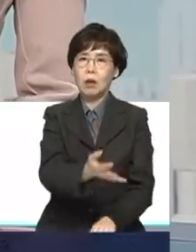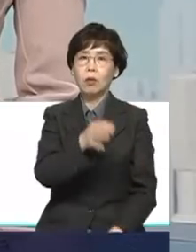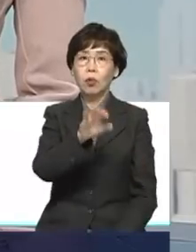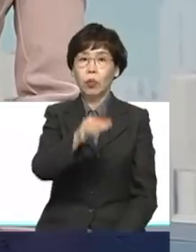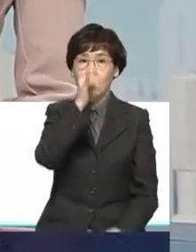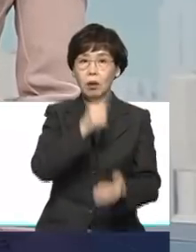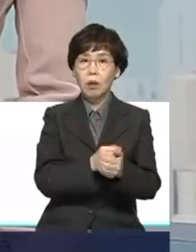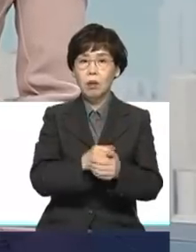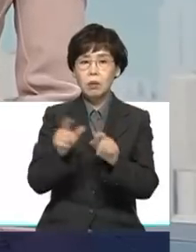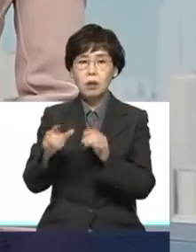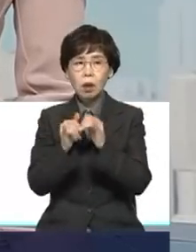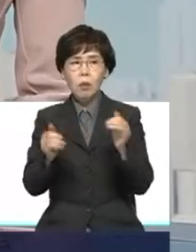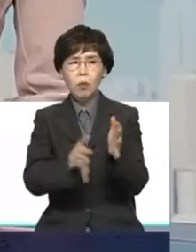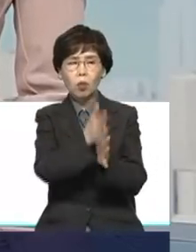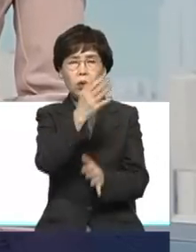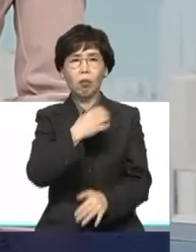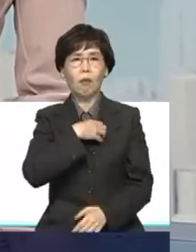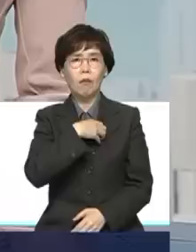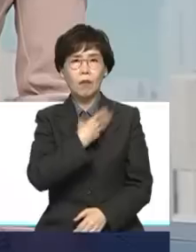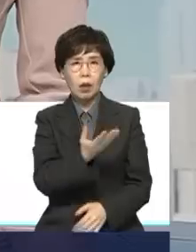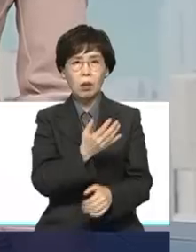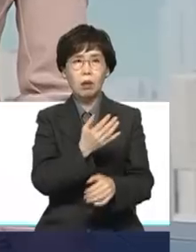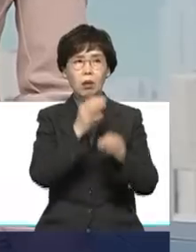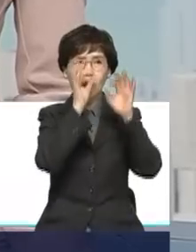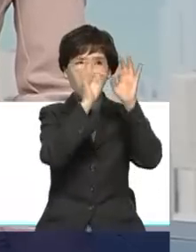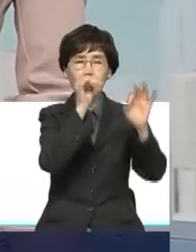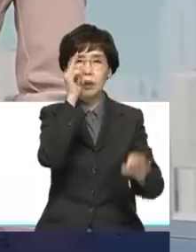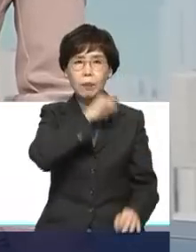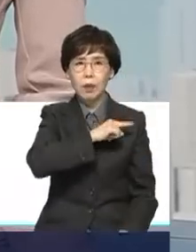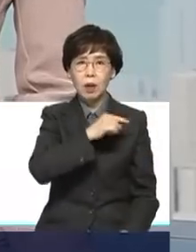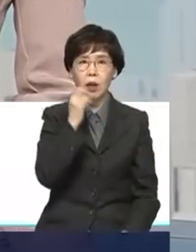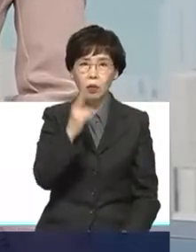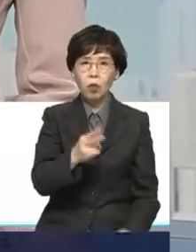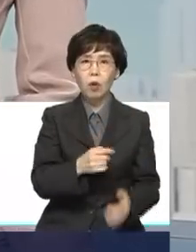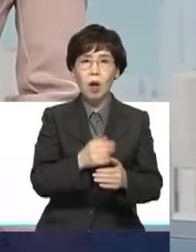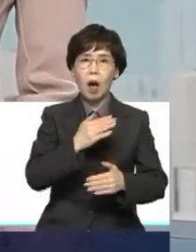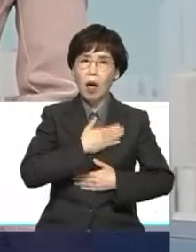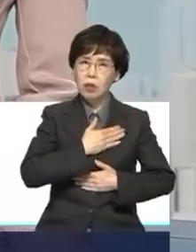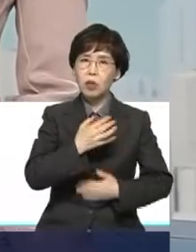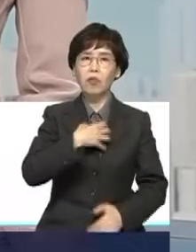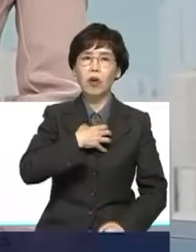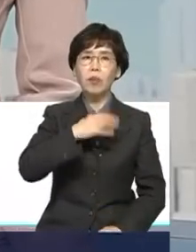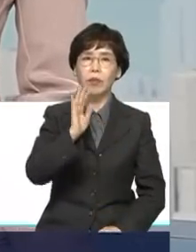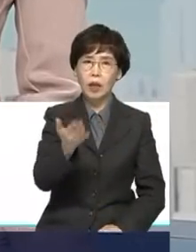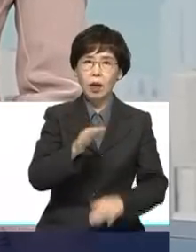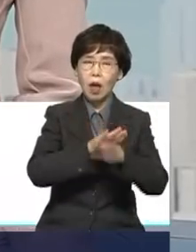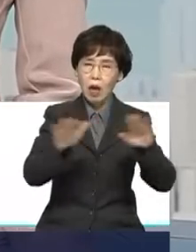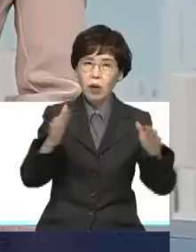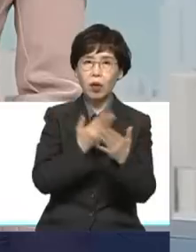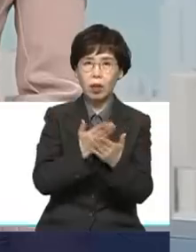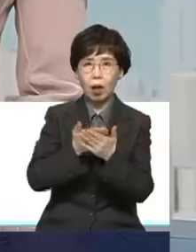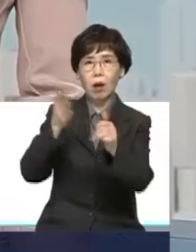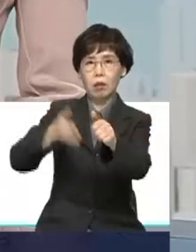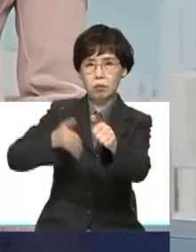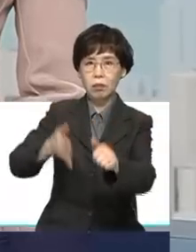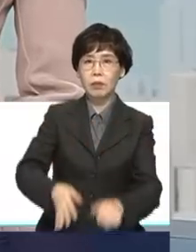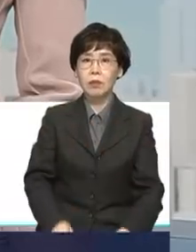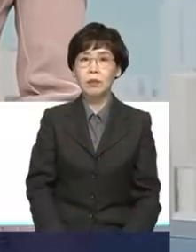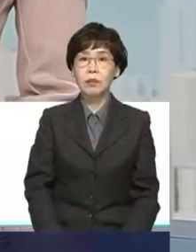도시 미관을 해치는 건 물론이고 안전한 삶을 위협한다며 대책을 호소하고 있습니다. 서상규 기자가